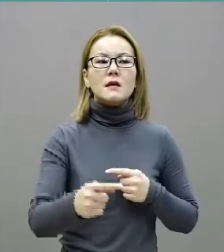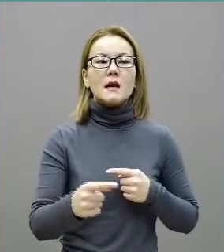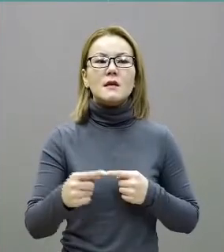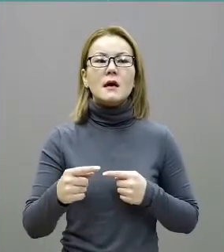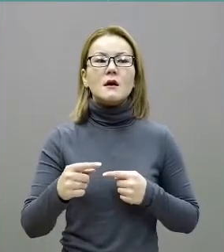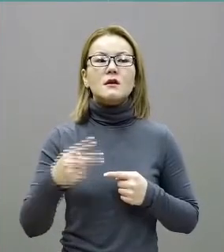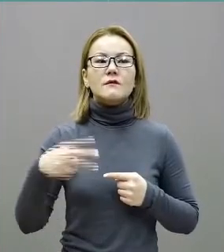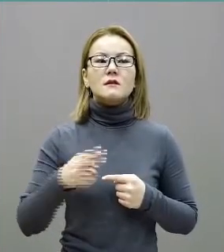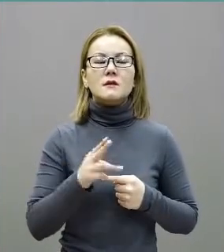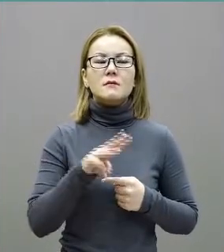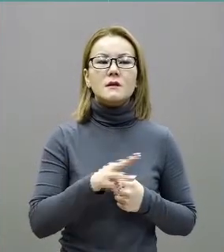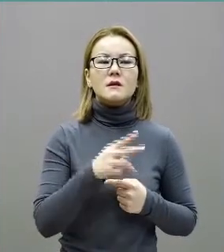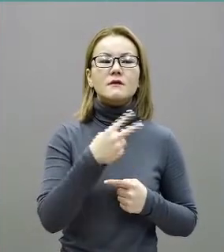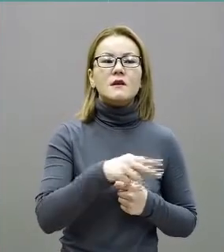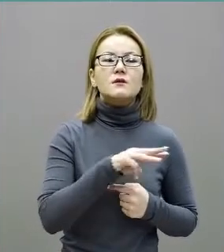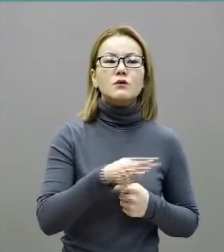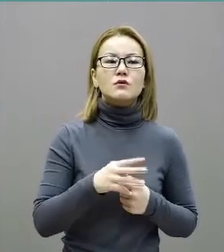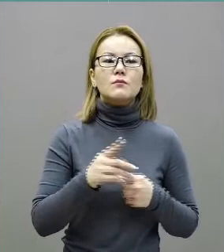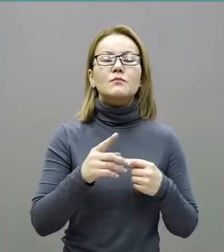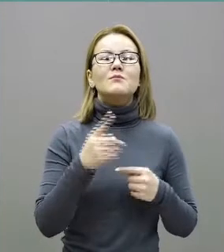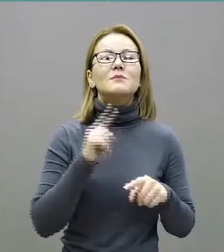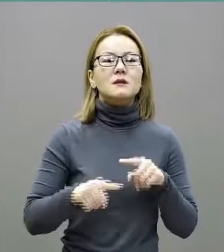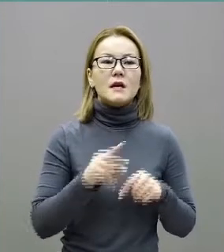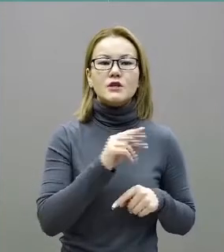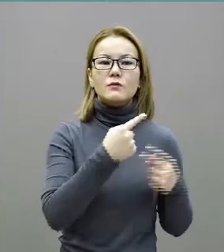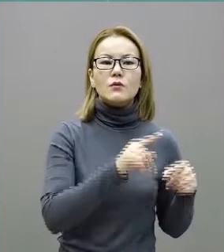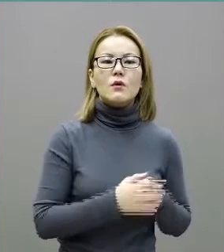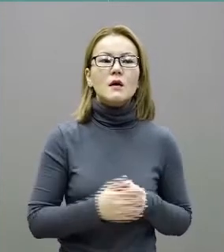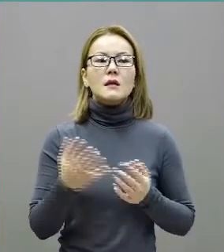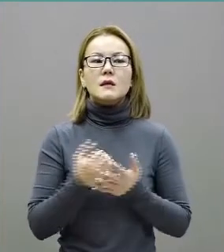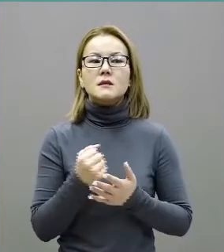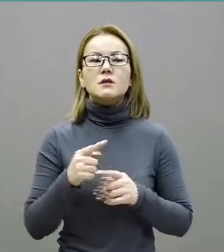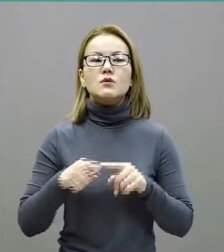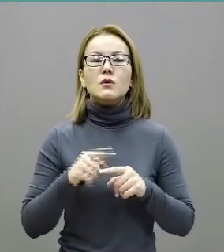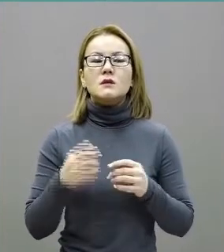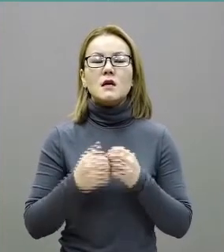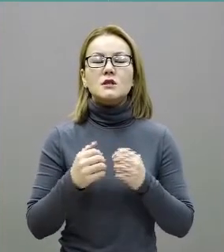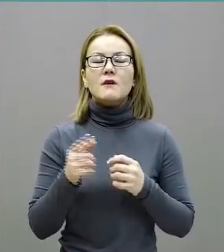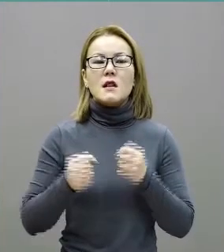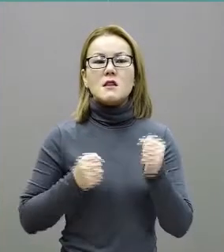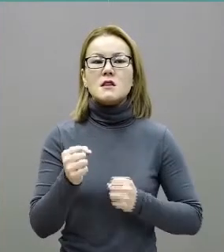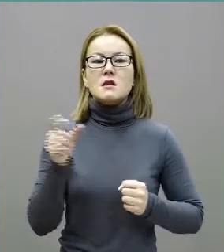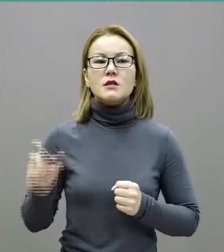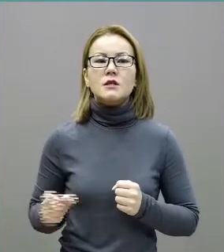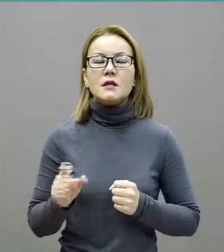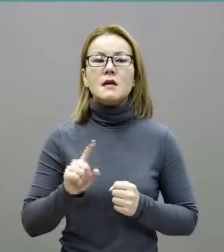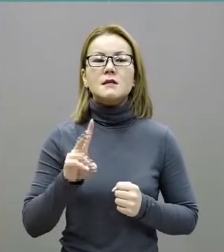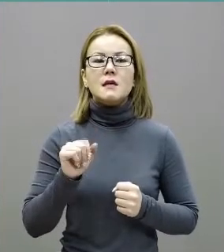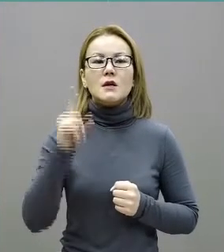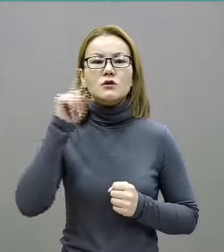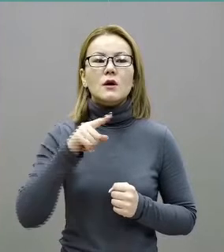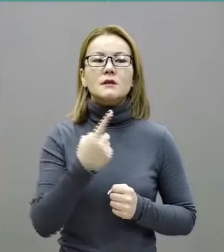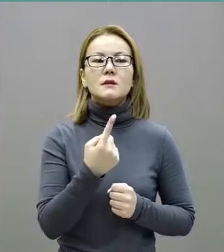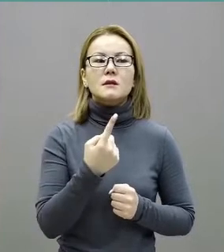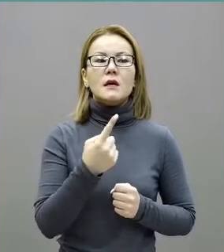минут быстрее чем другой найдите скорость каждого лыжника зная что один из них двигался со скоростью на два километра в час больше